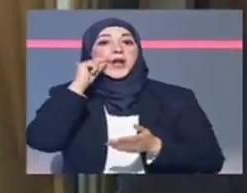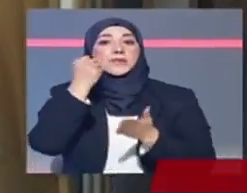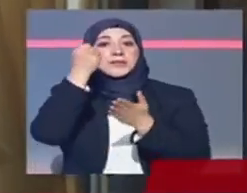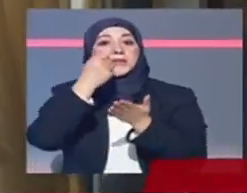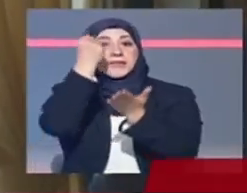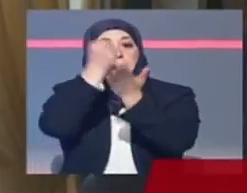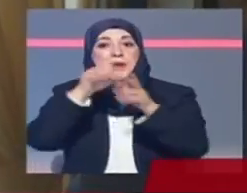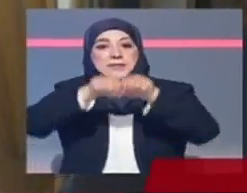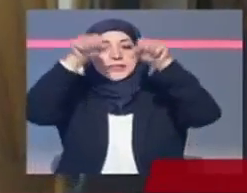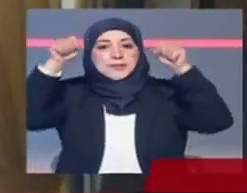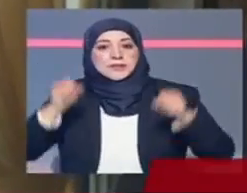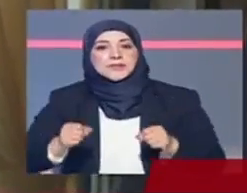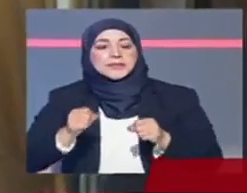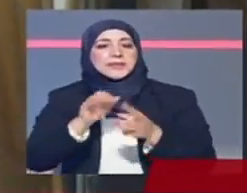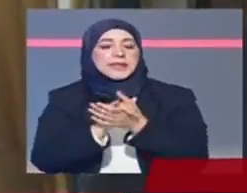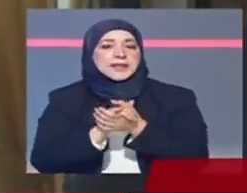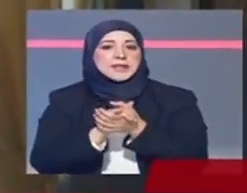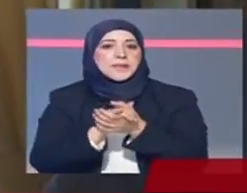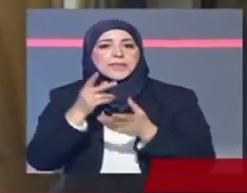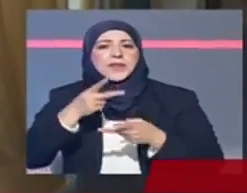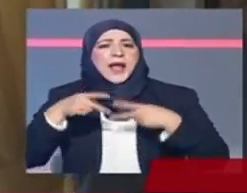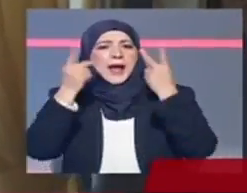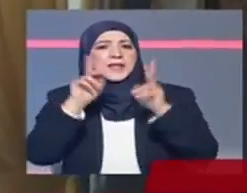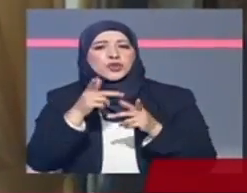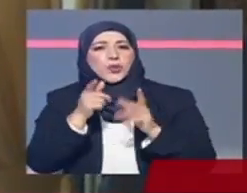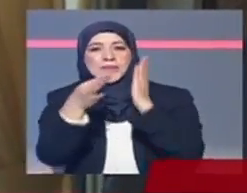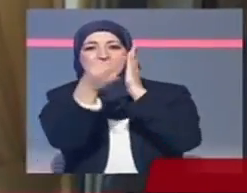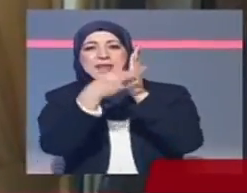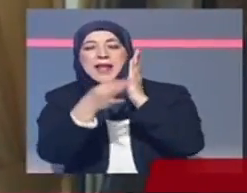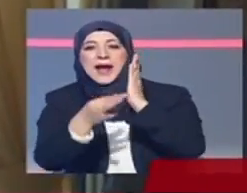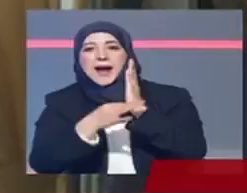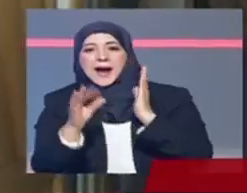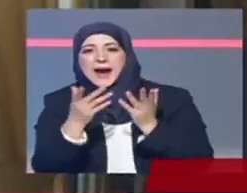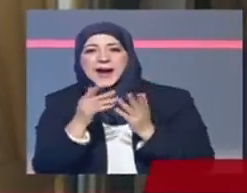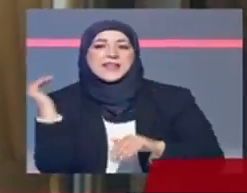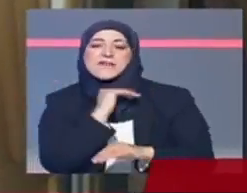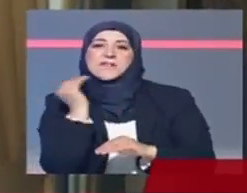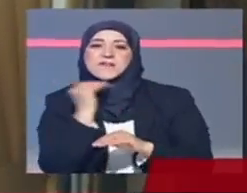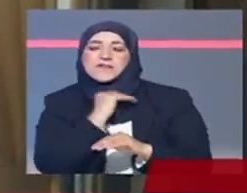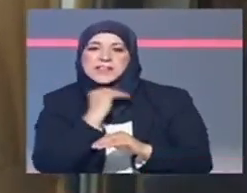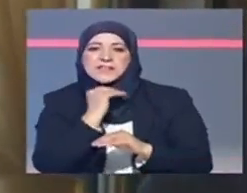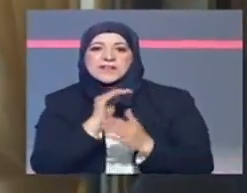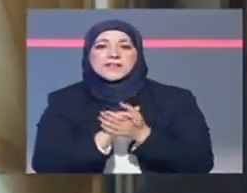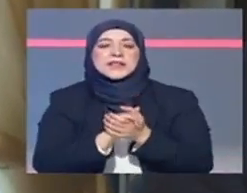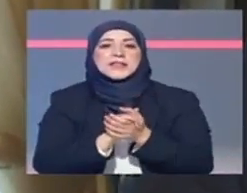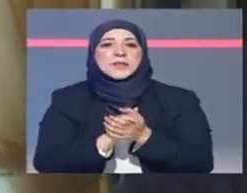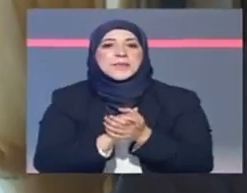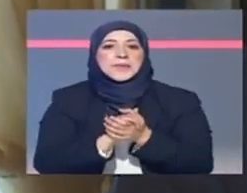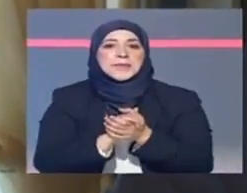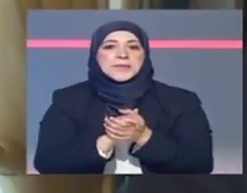الافاميه وفي هو سميه معناها هو قرض، ما يسمى قرض سريع، معناها هذا فاند فاسيليتي، معناها